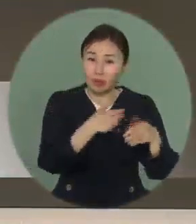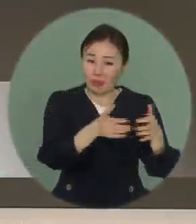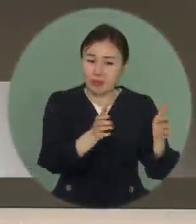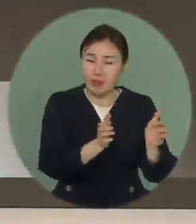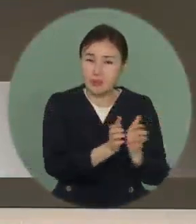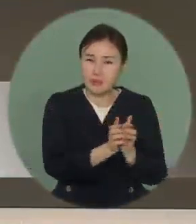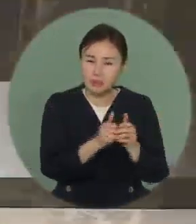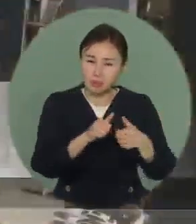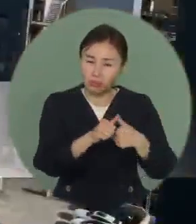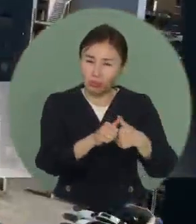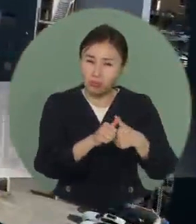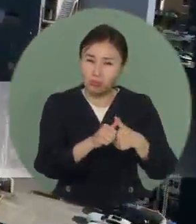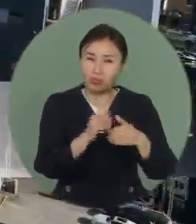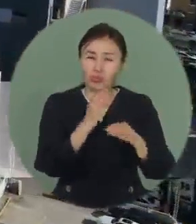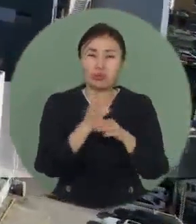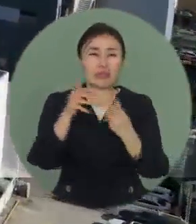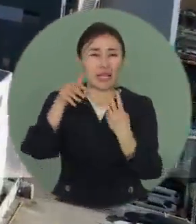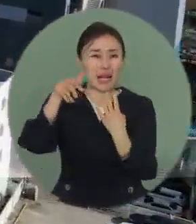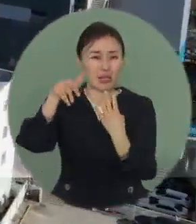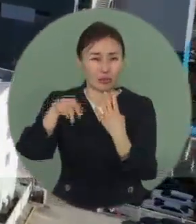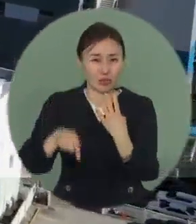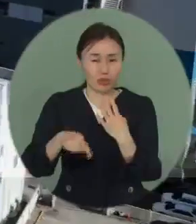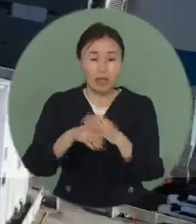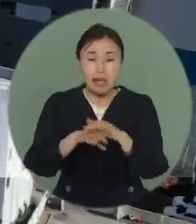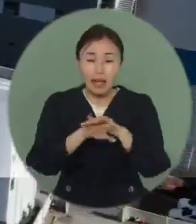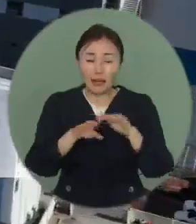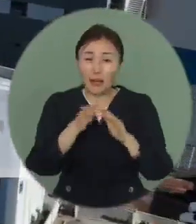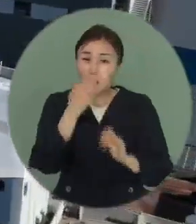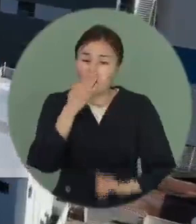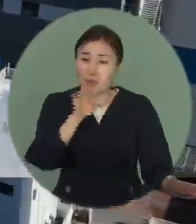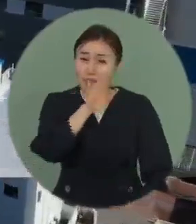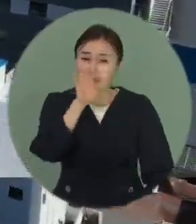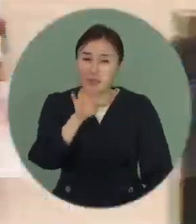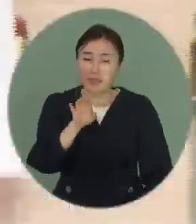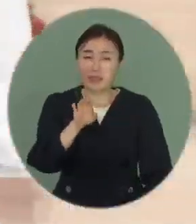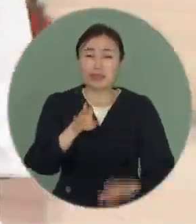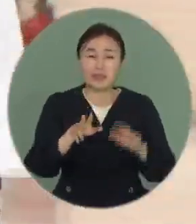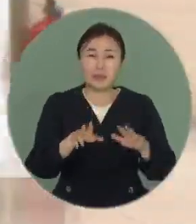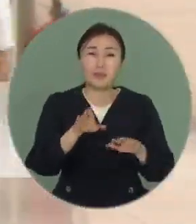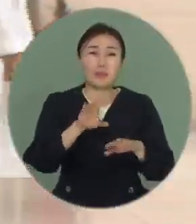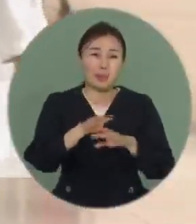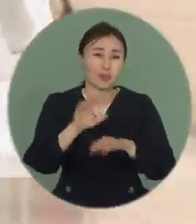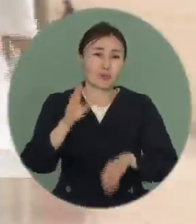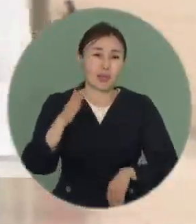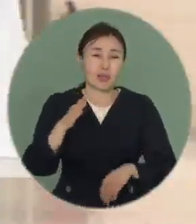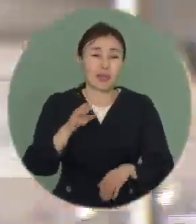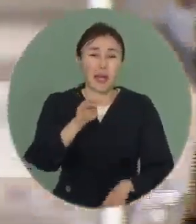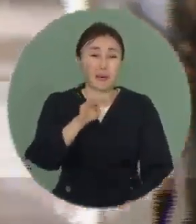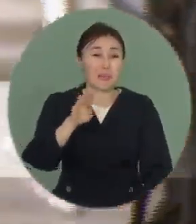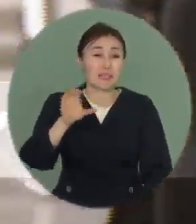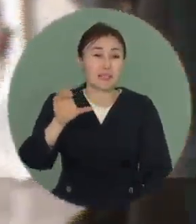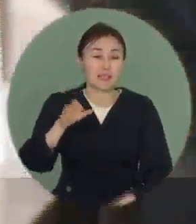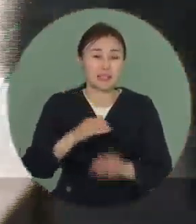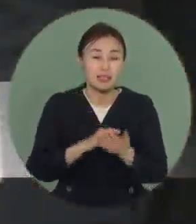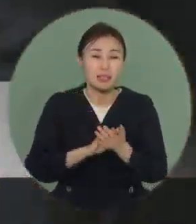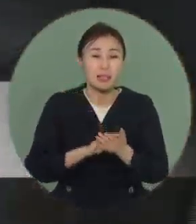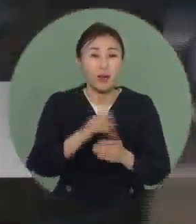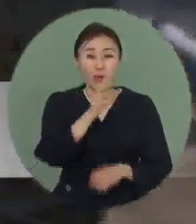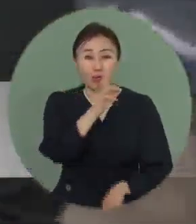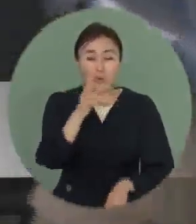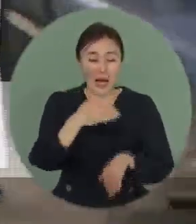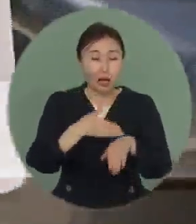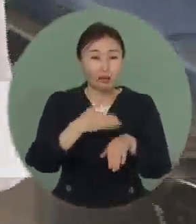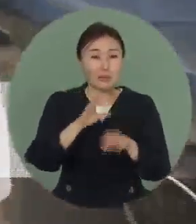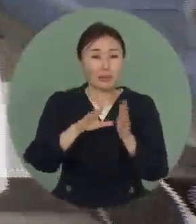가운데 타협의 실마리가 없는지 살펴보는 토론이 생방송됩니다 광주 mbc 잠시 뒤